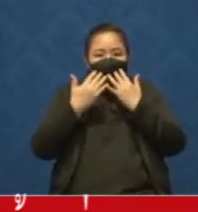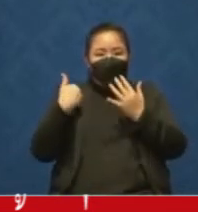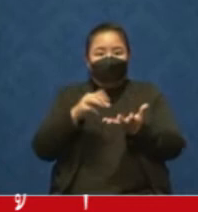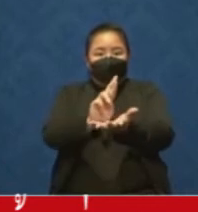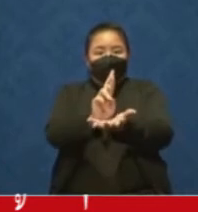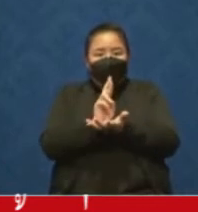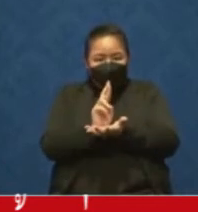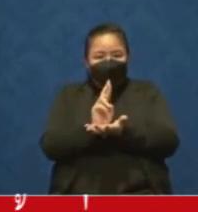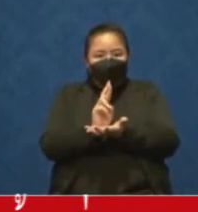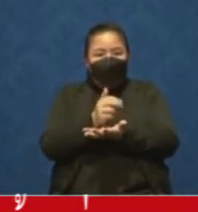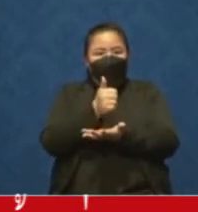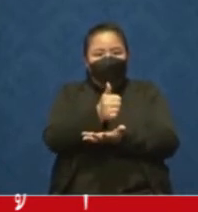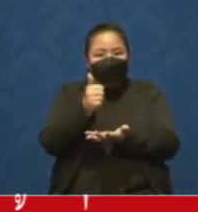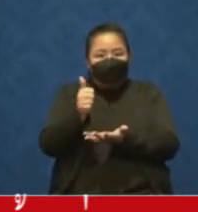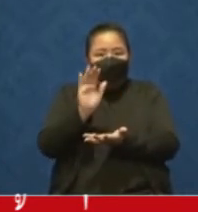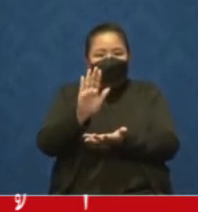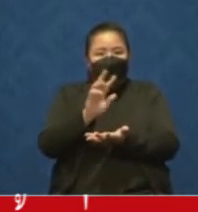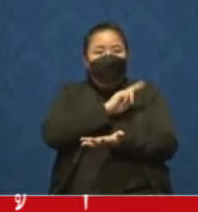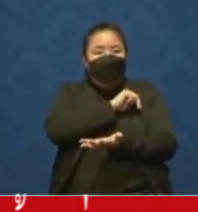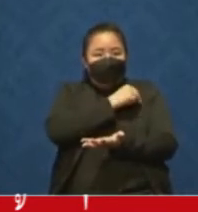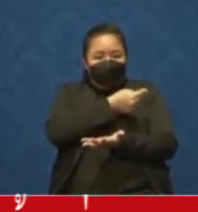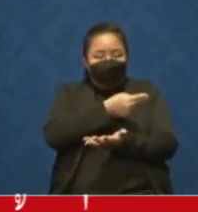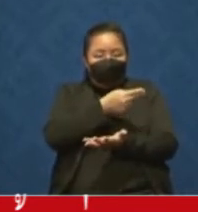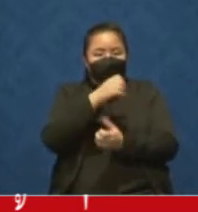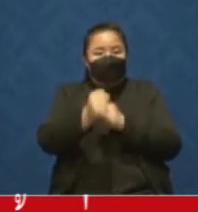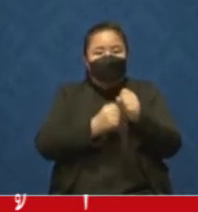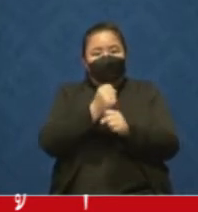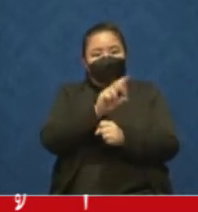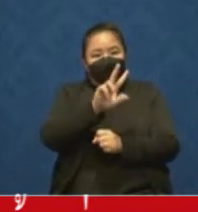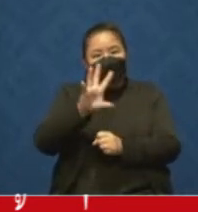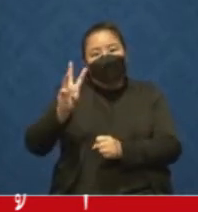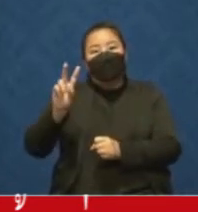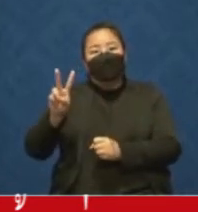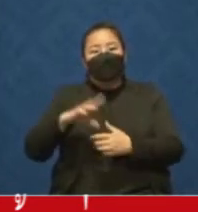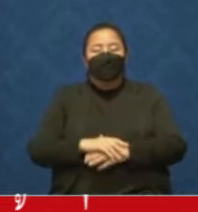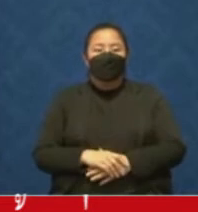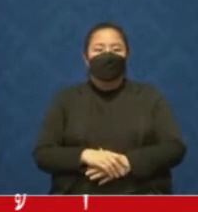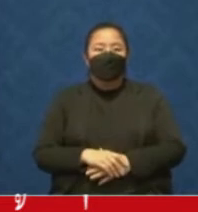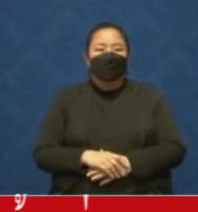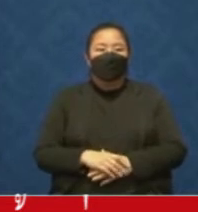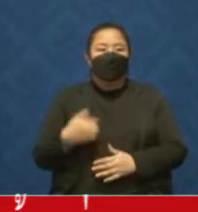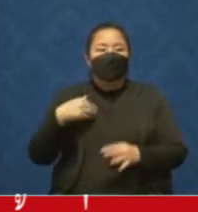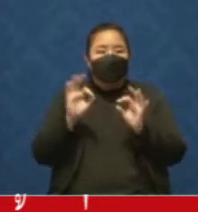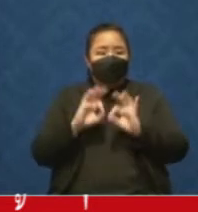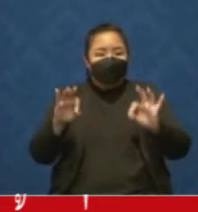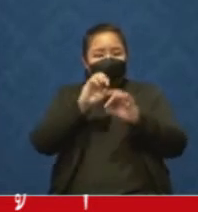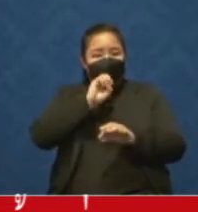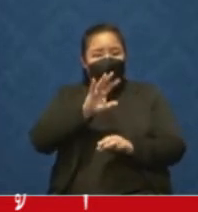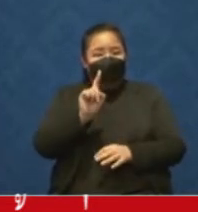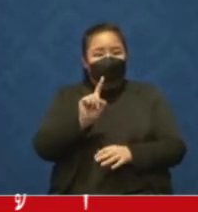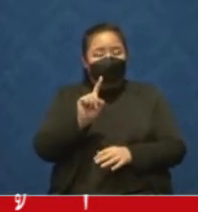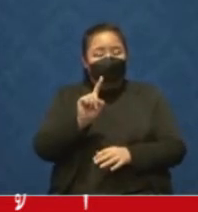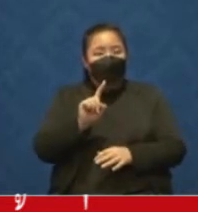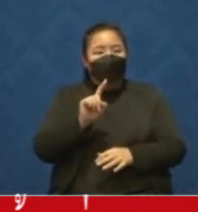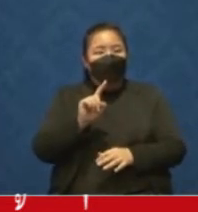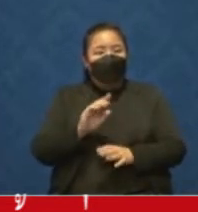ในแทยดีดิ่นของแทยเชษภาเมื่อปี 62 ครัท่านย้ำว่าควร